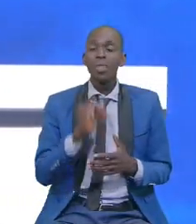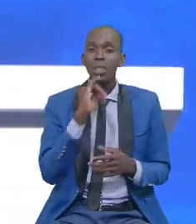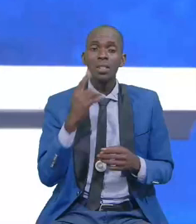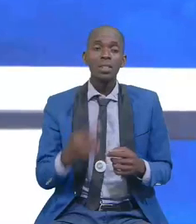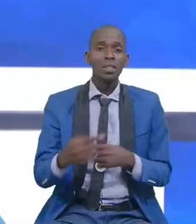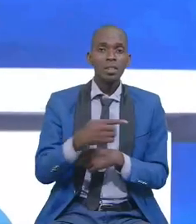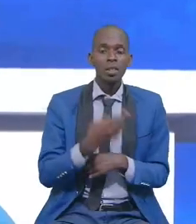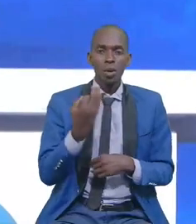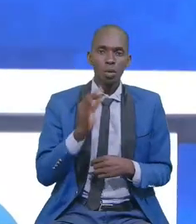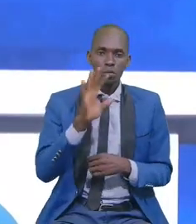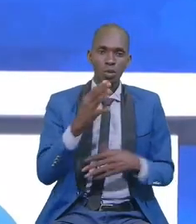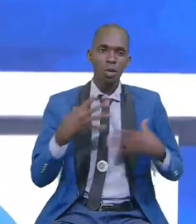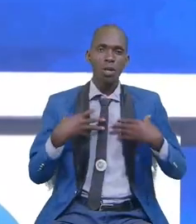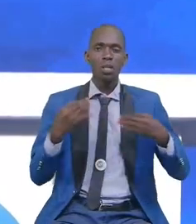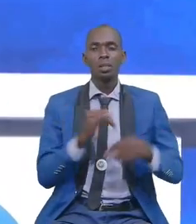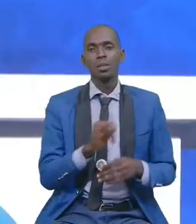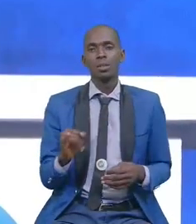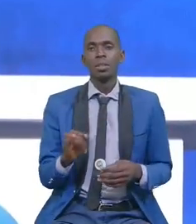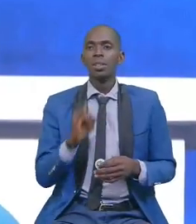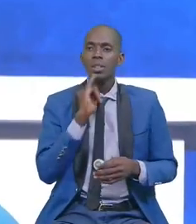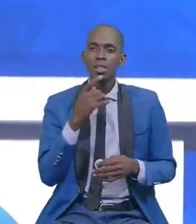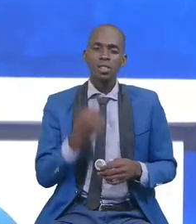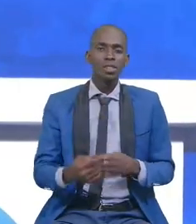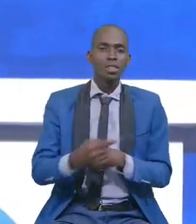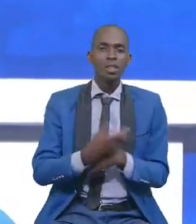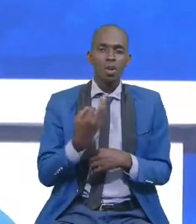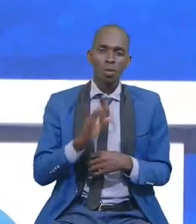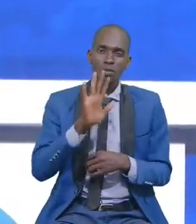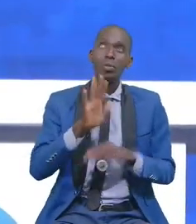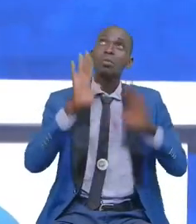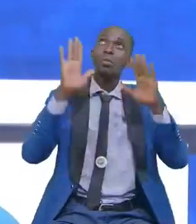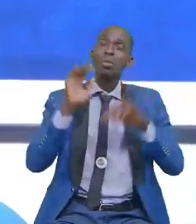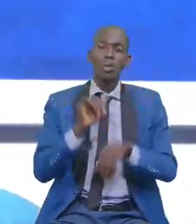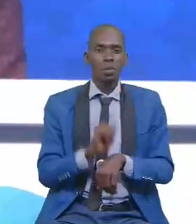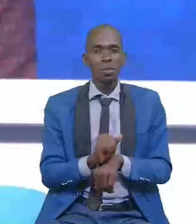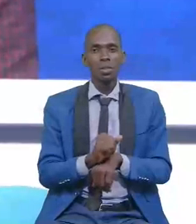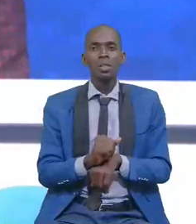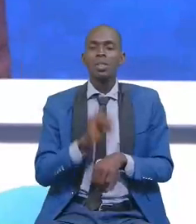Voici le jour de ta guérison. Voici le jour de ton miracle.